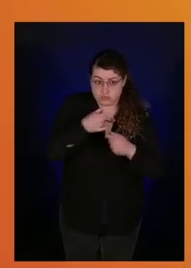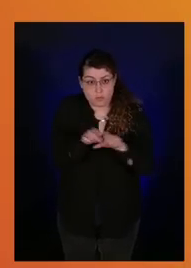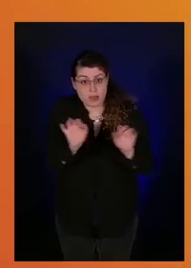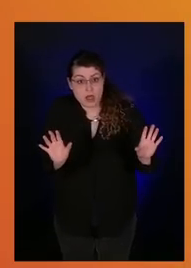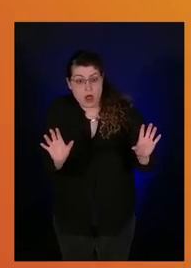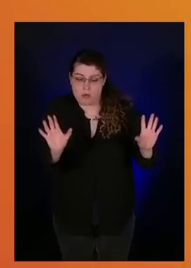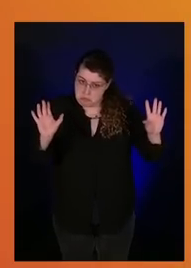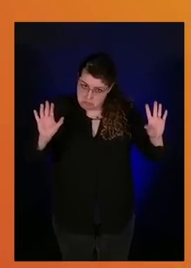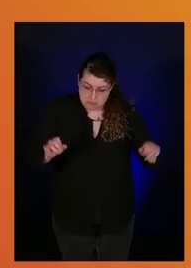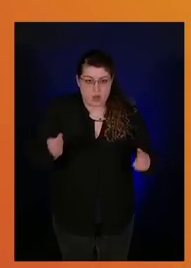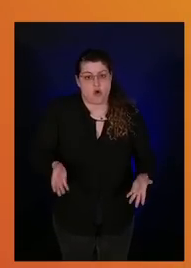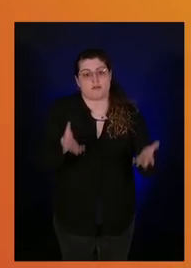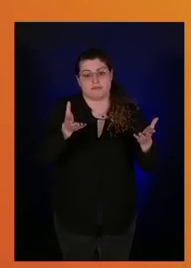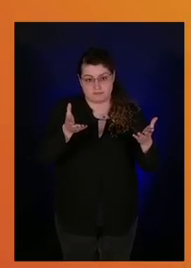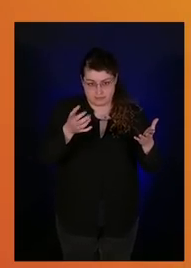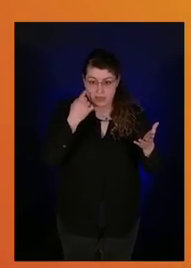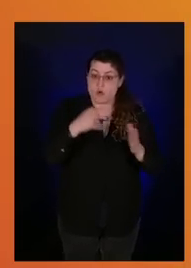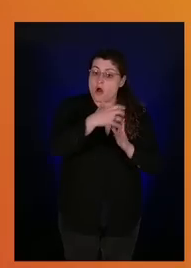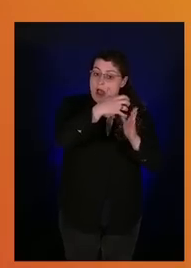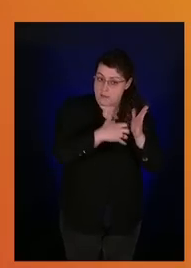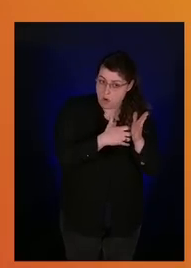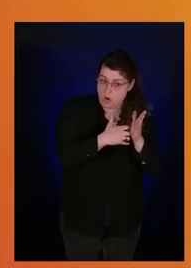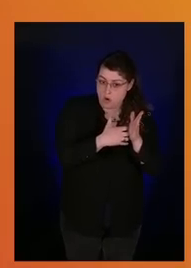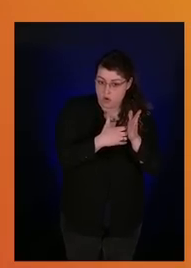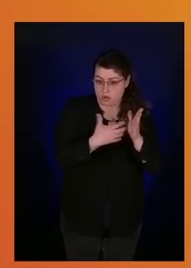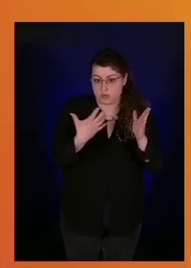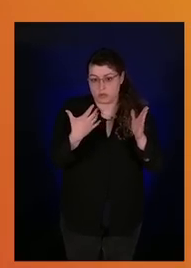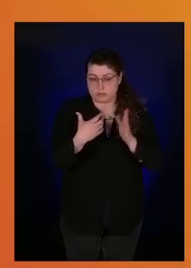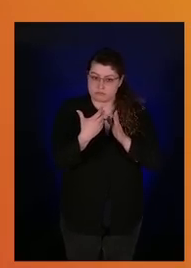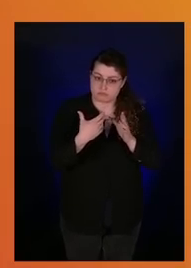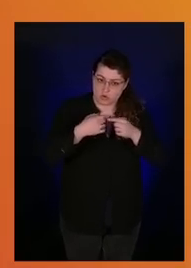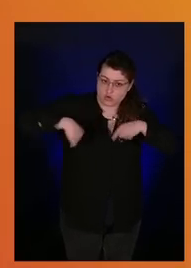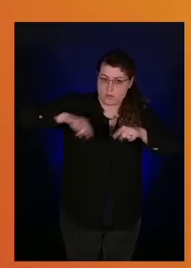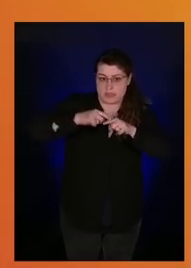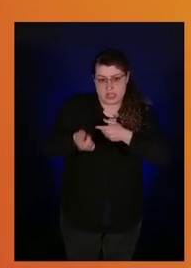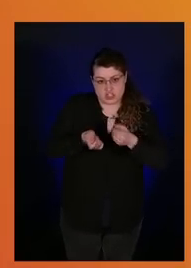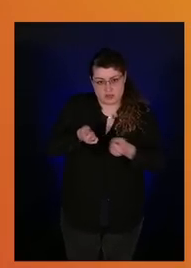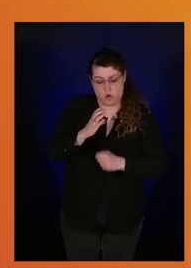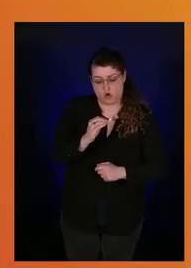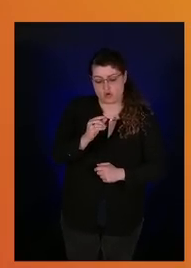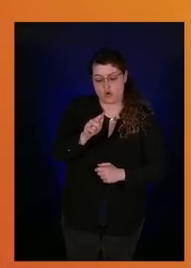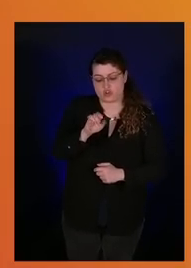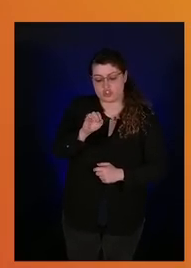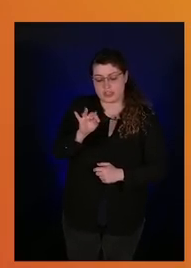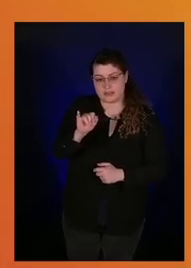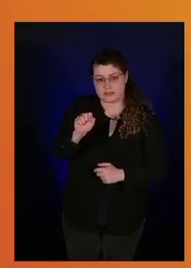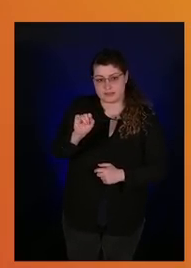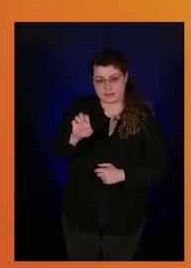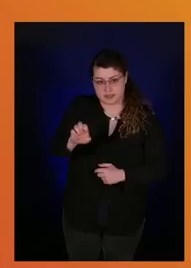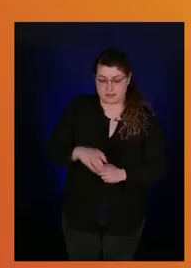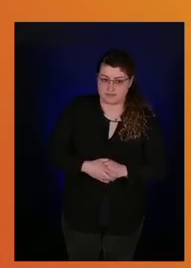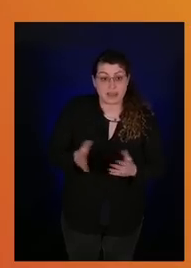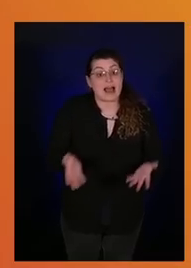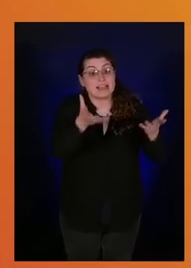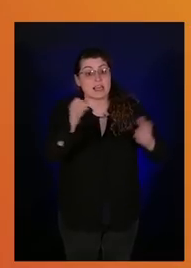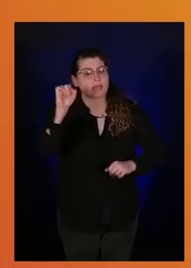Jérémy et puis Françoise. Pour le rapport du comité de gestion de COGETIS, s'il vous plaît. Allez, un peu de silence. Allez-y, les camarades.